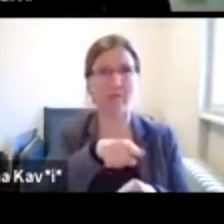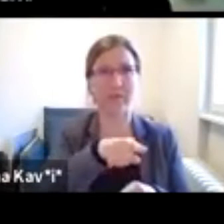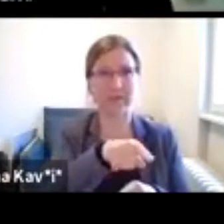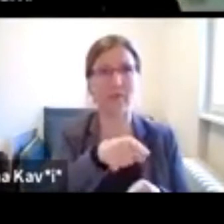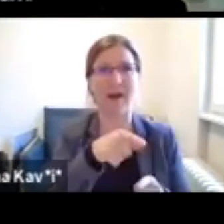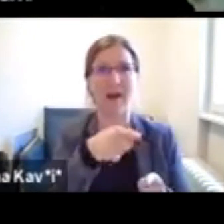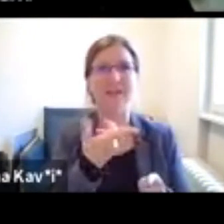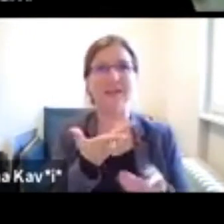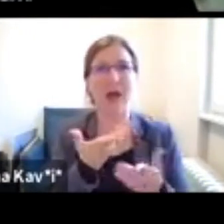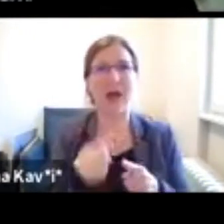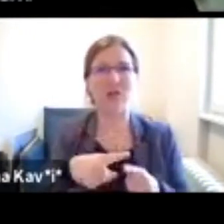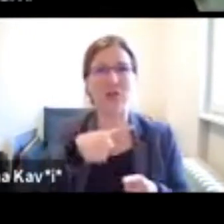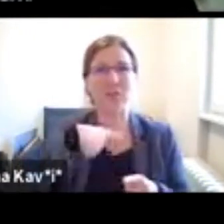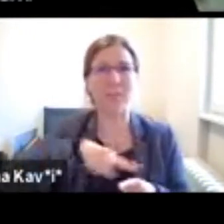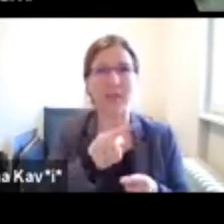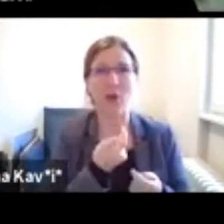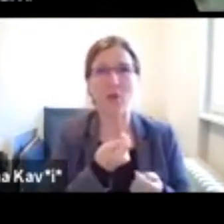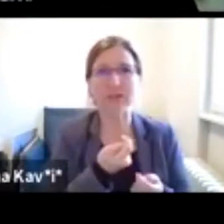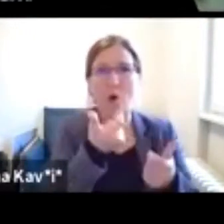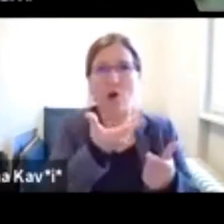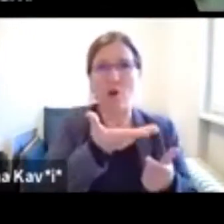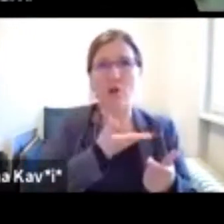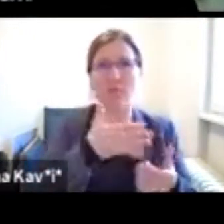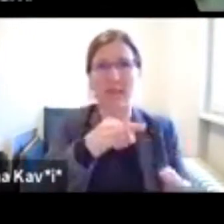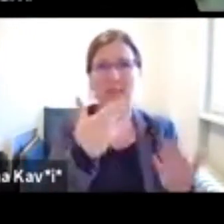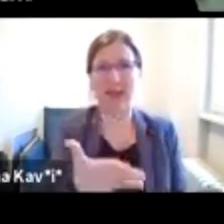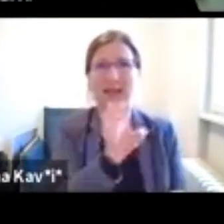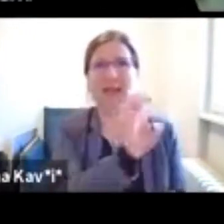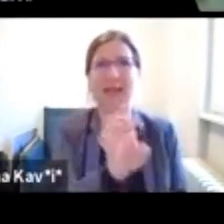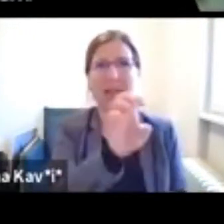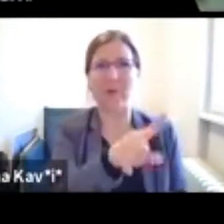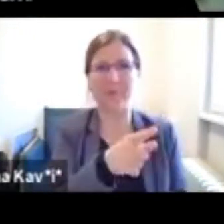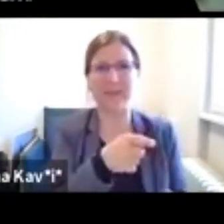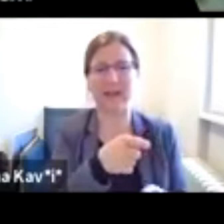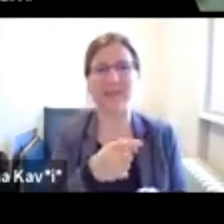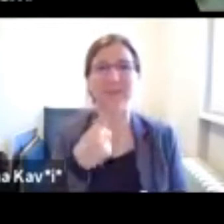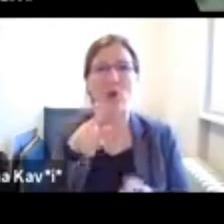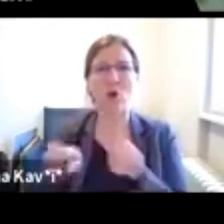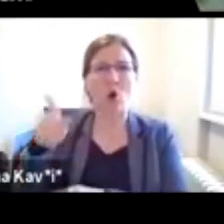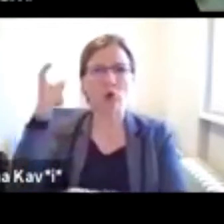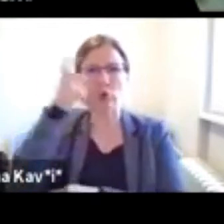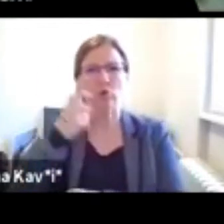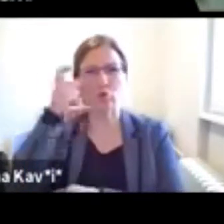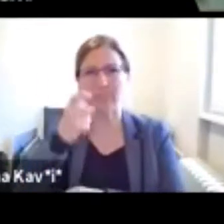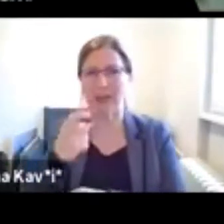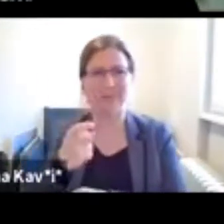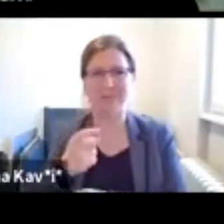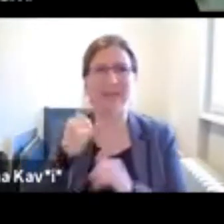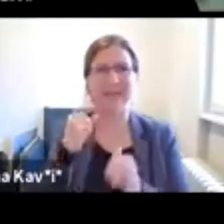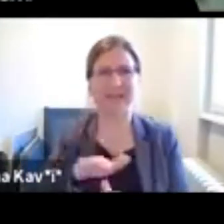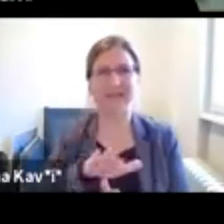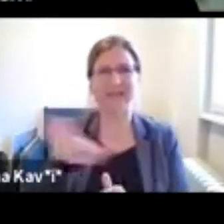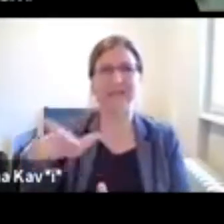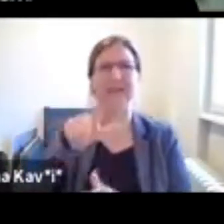prestižnu europsku nagradu kao izvanredan tim. I onim nevjernim tomama mislim da smo sada izbili sve